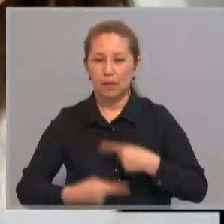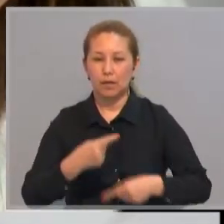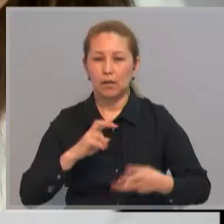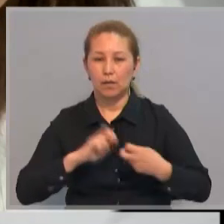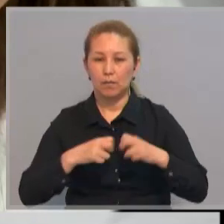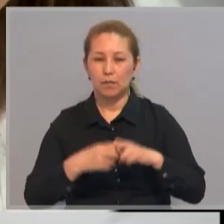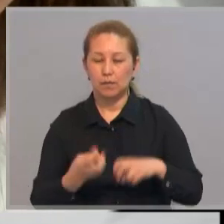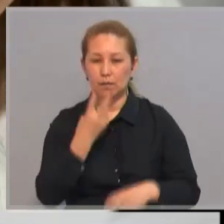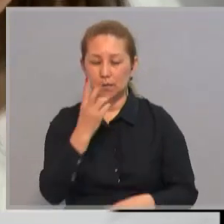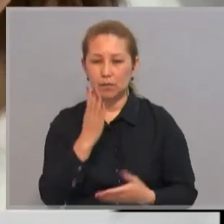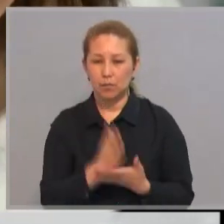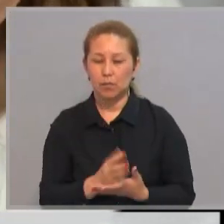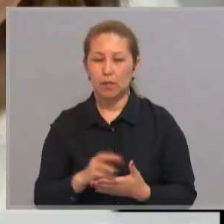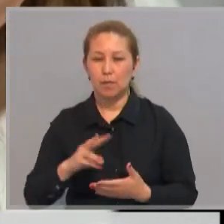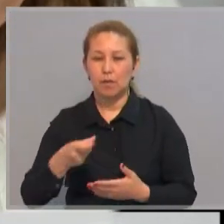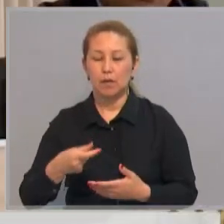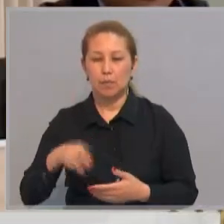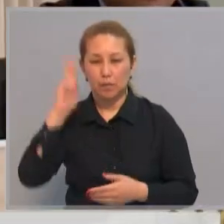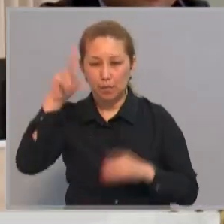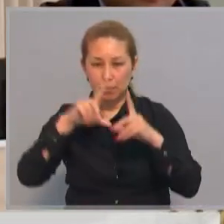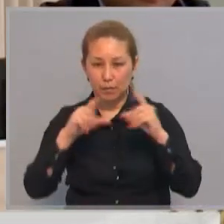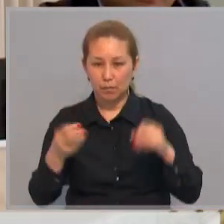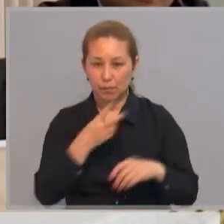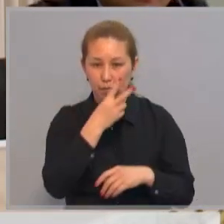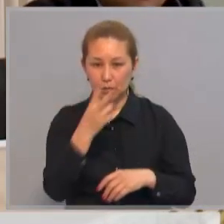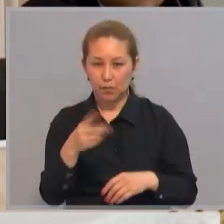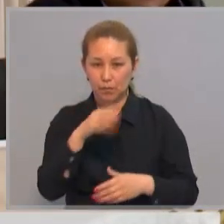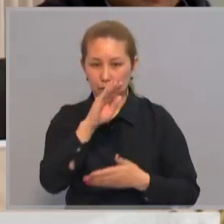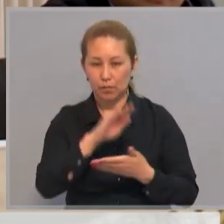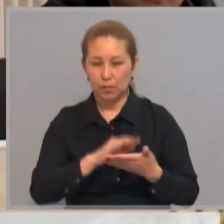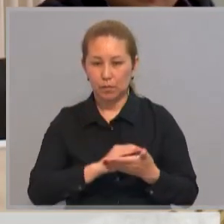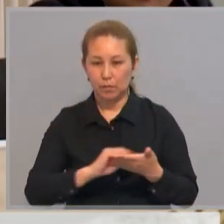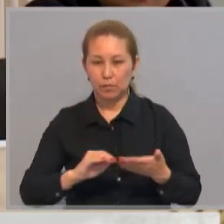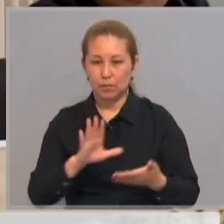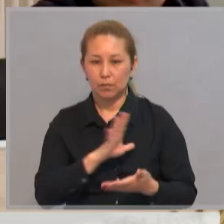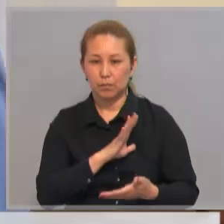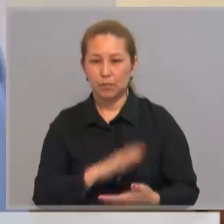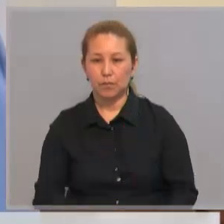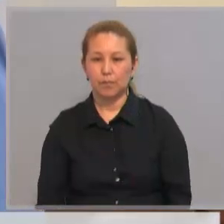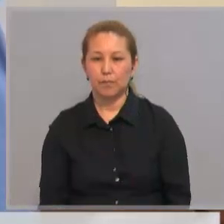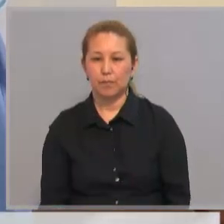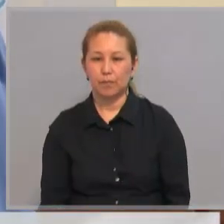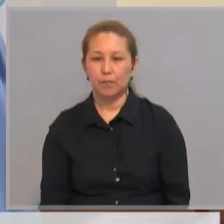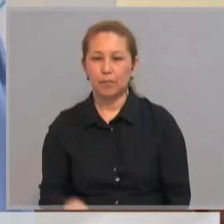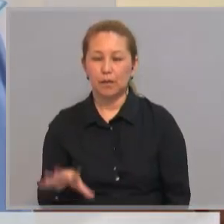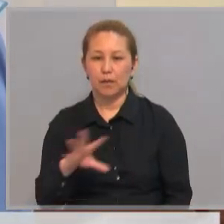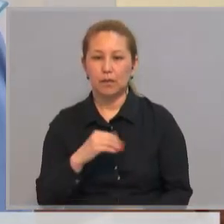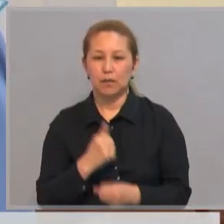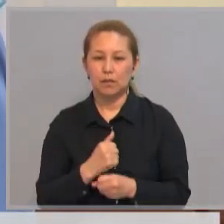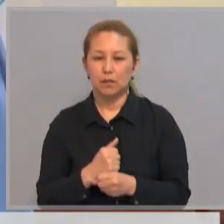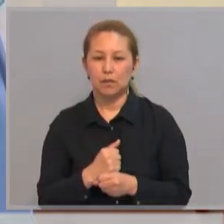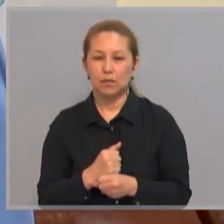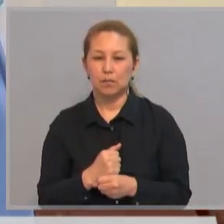мәселелерін қарастыруда. Мегаполистегі білім мекемелерін аралап, түсініктеме жұмыстарын жүргізуде. Жалпы аудан аумағында